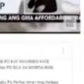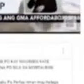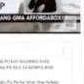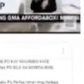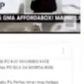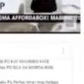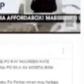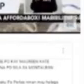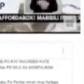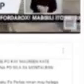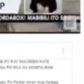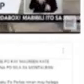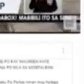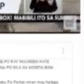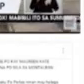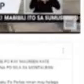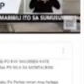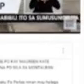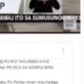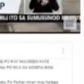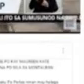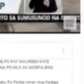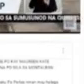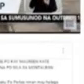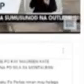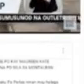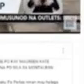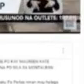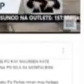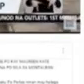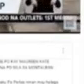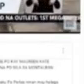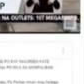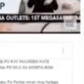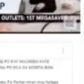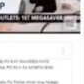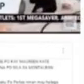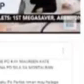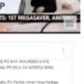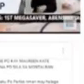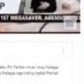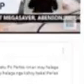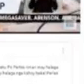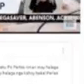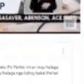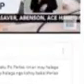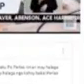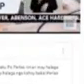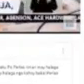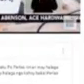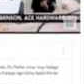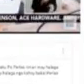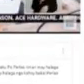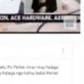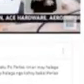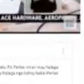ng lalaki ang nakuha nila at sinusuri pa raw ito kung buto ba ito ng tao o ng hayop. Tanong ng mga kongresista,